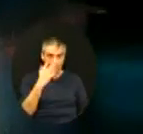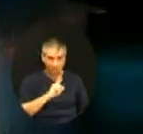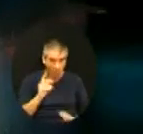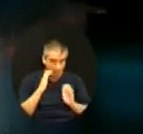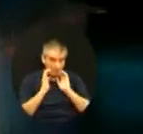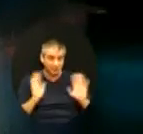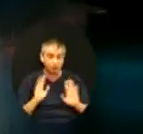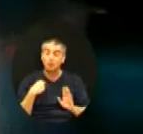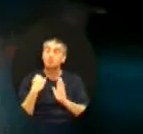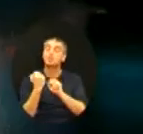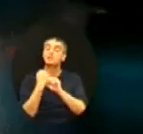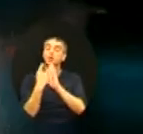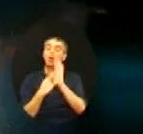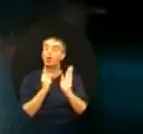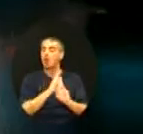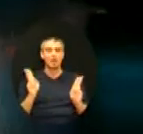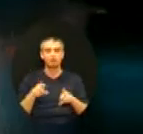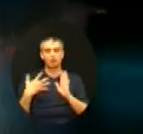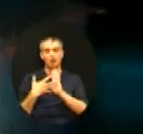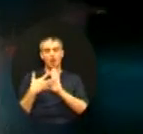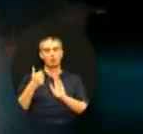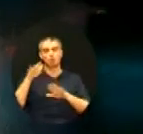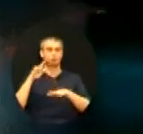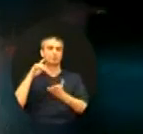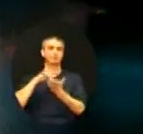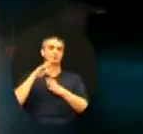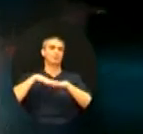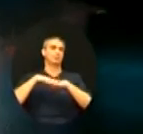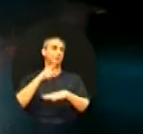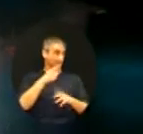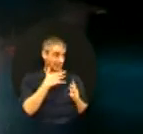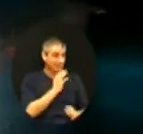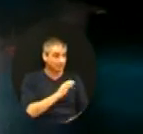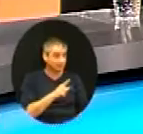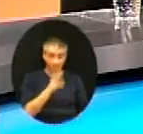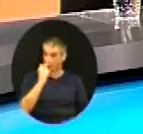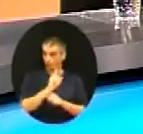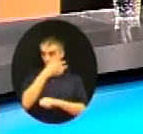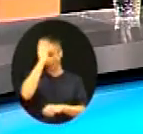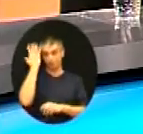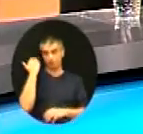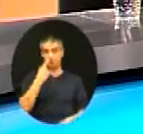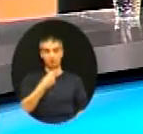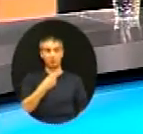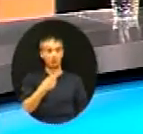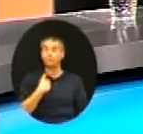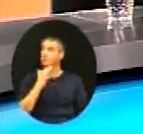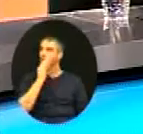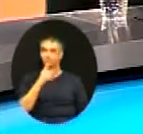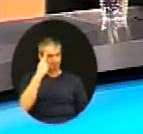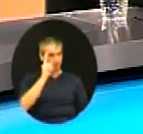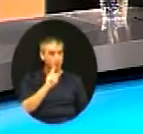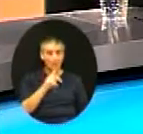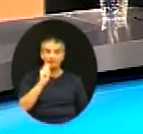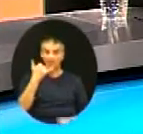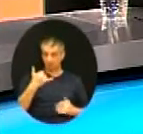תהיה תקשורת חופשית? אנחנו נחוקק חוק שלא יאפשר לחקור ראש ממשלה כשהוא כן. אתה רציני? גם בזמן אולמרט היה. אני מאוד רציני בעניין הזה. אתה יודע מי